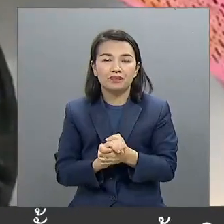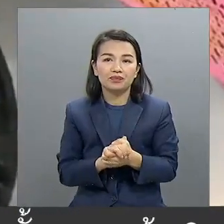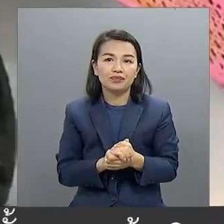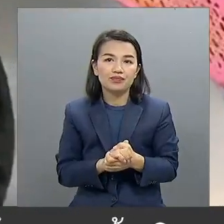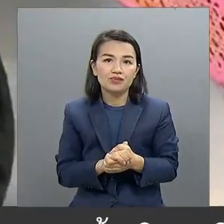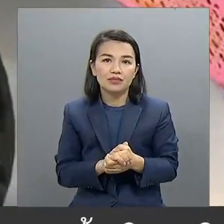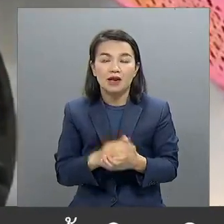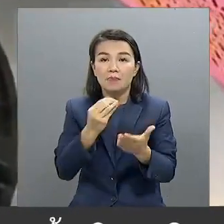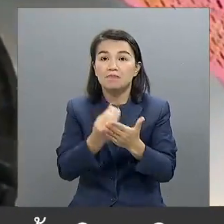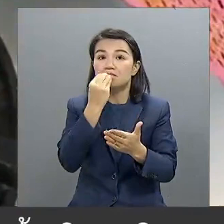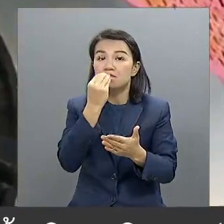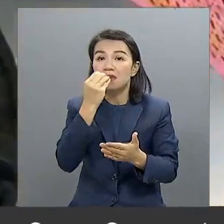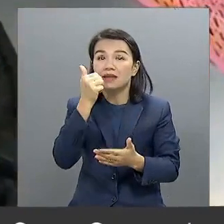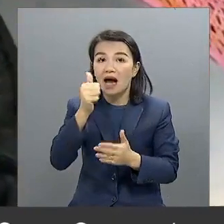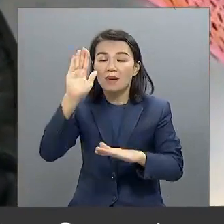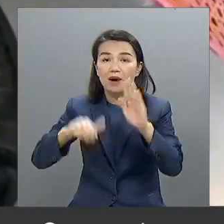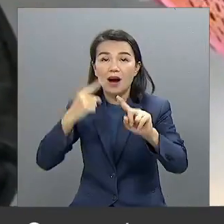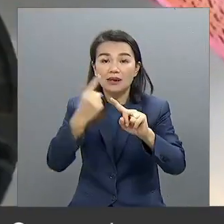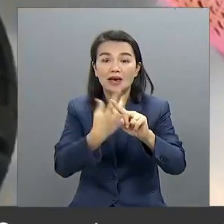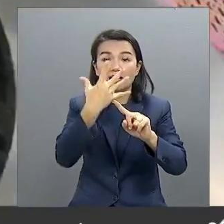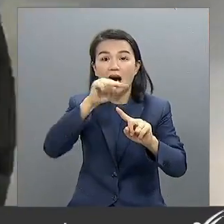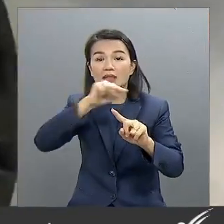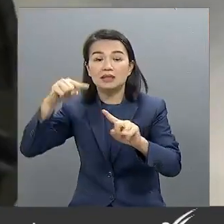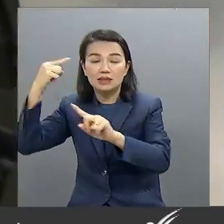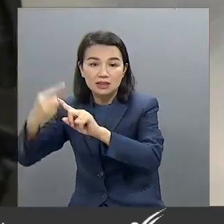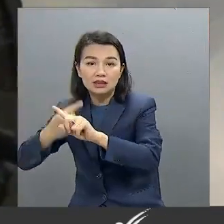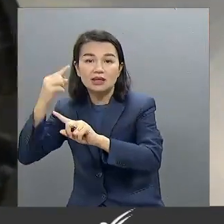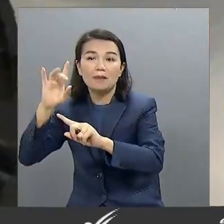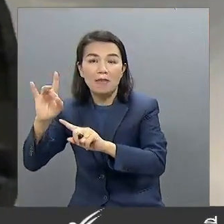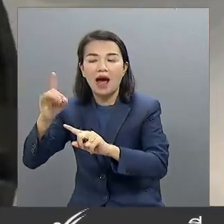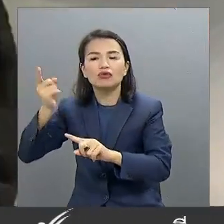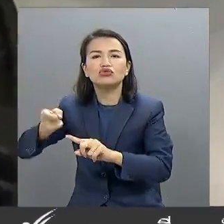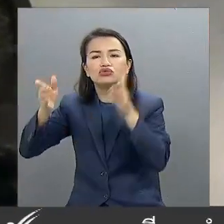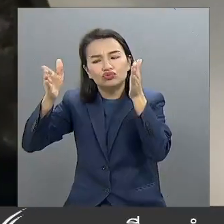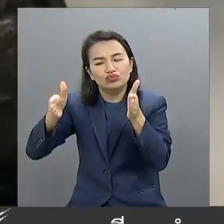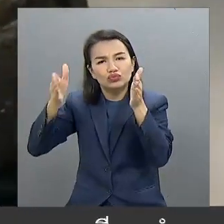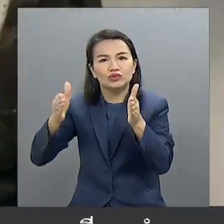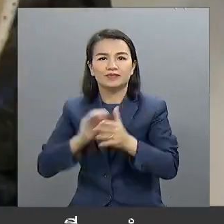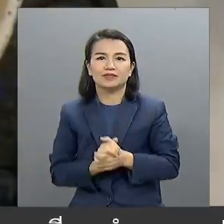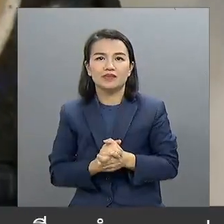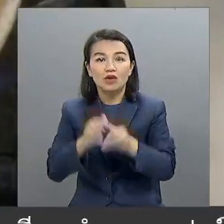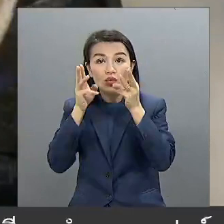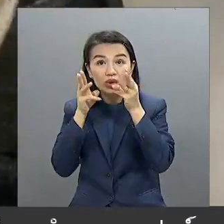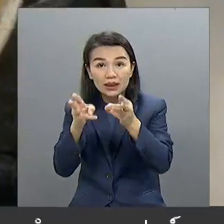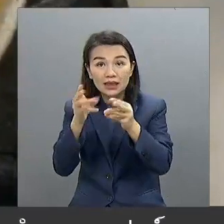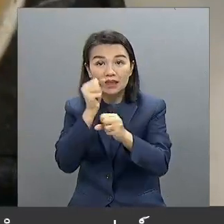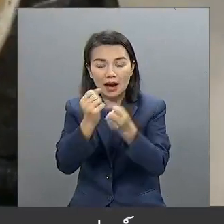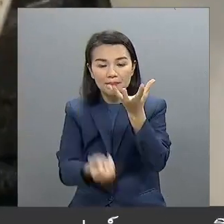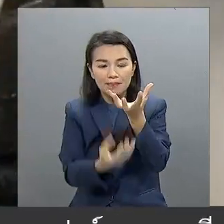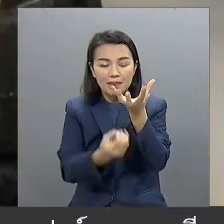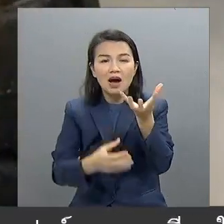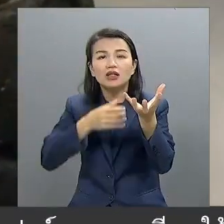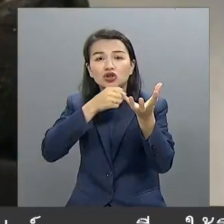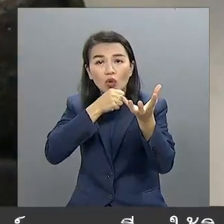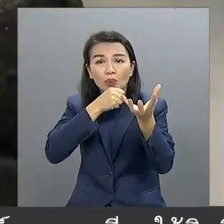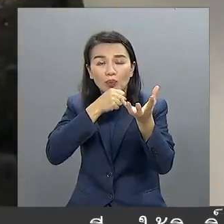้ในช่วงระหางเดอนพฤธ Cageคมถึงสงหาคมของพรกปีเท่านั้นเองและวหาหับวิธีการทำแงส้มท sarcicanะสี้็เหมืแงส้มทั่